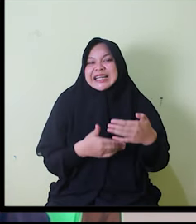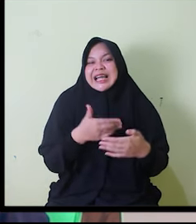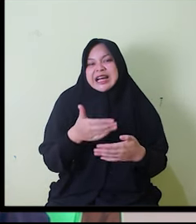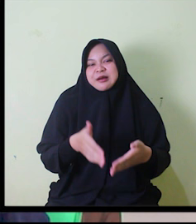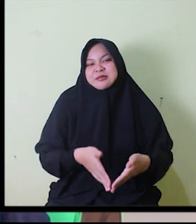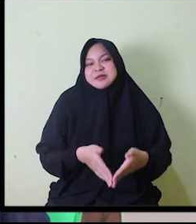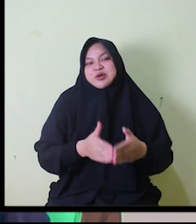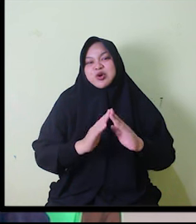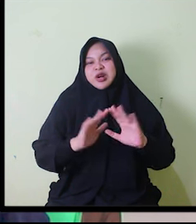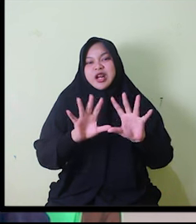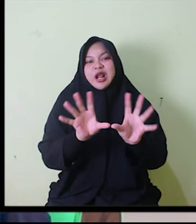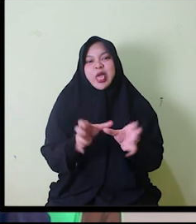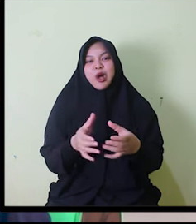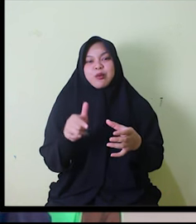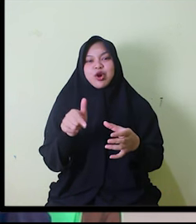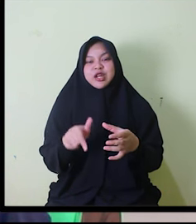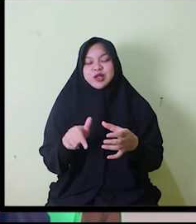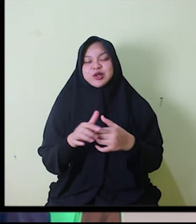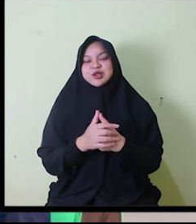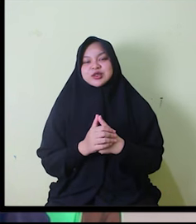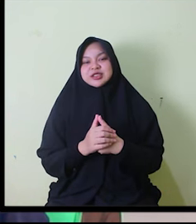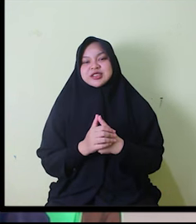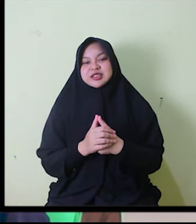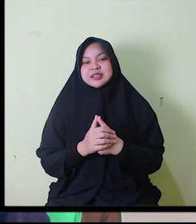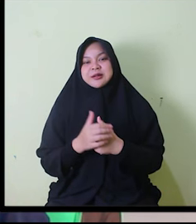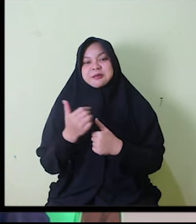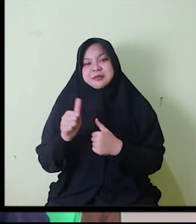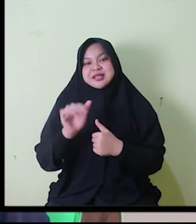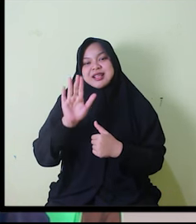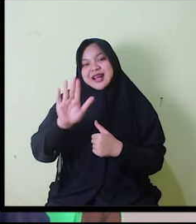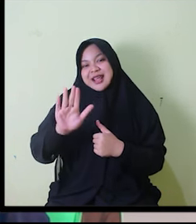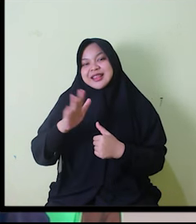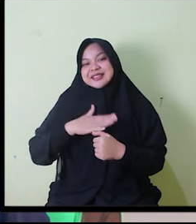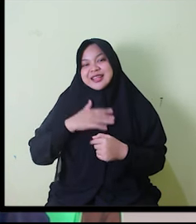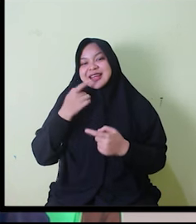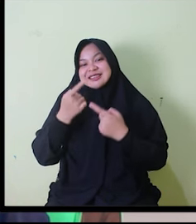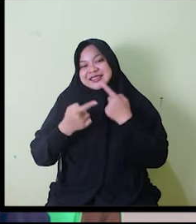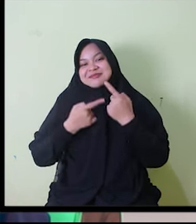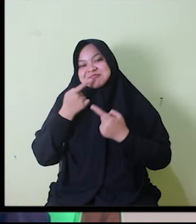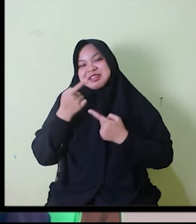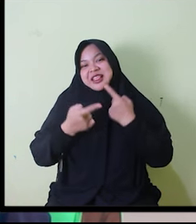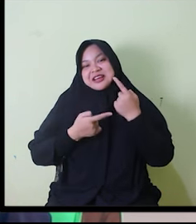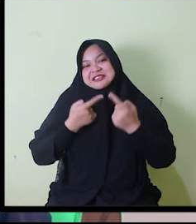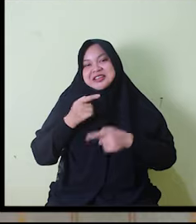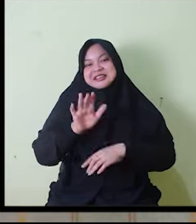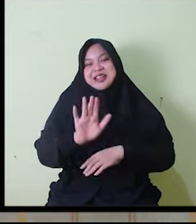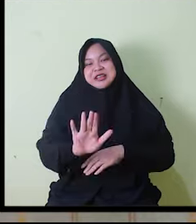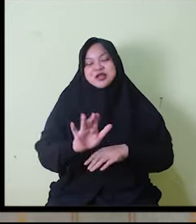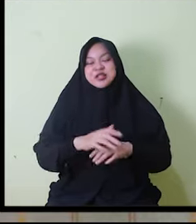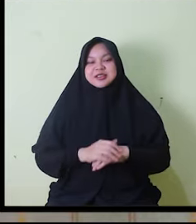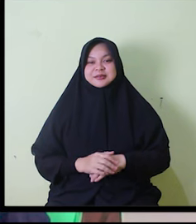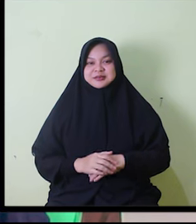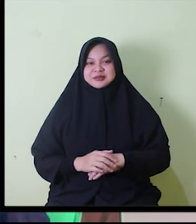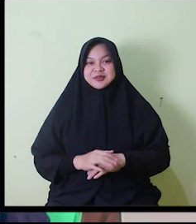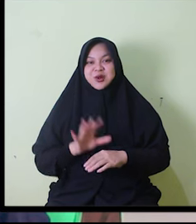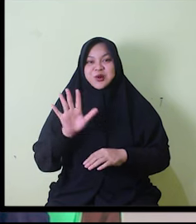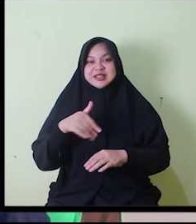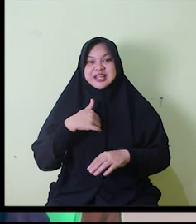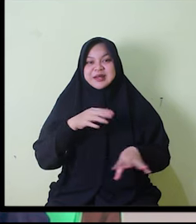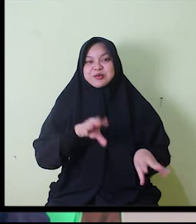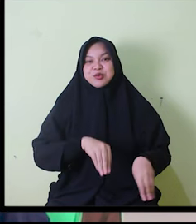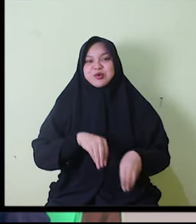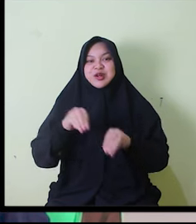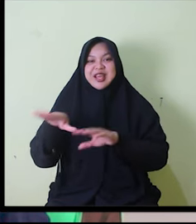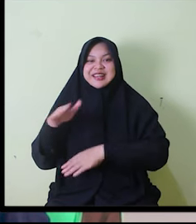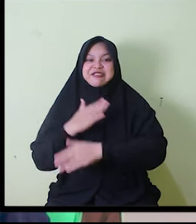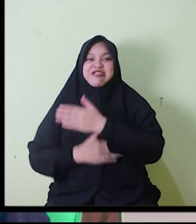sebuah kelompok itu ee bisa nanti saya jelaskan ee selanjutnya begitu Mak jadi mualaf ini ceritanya di faelnya